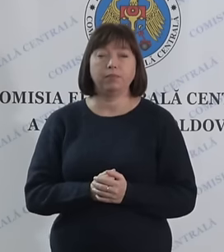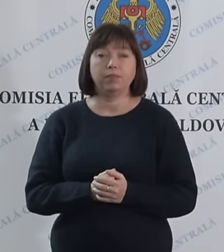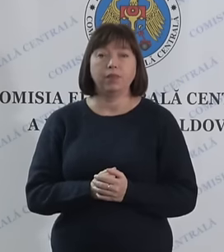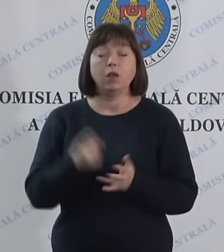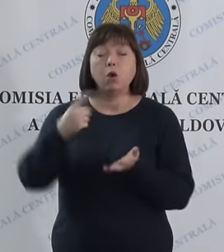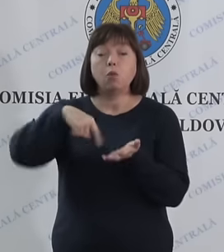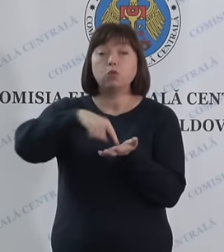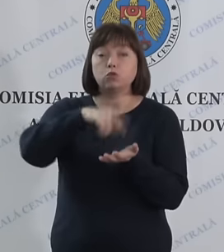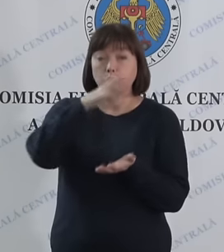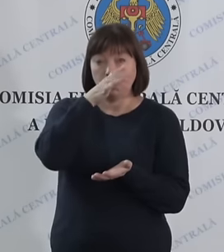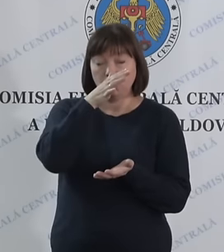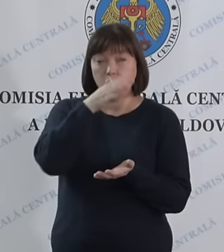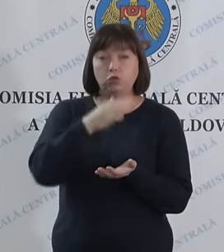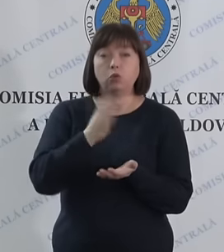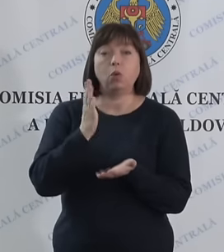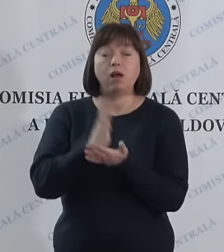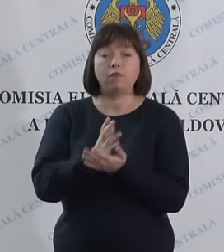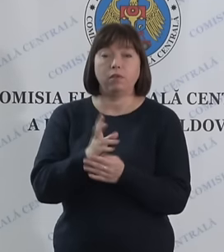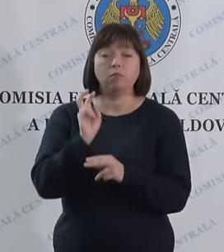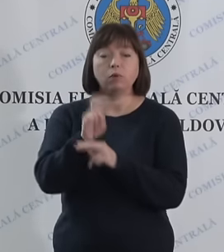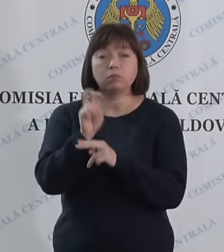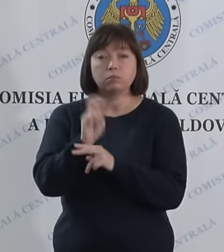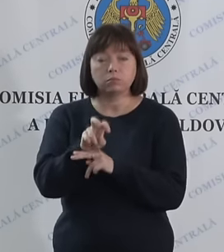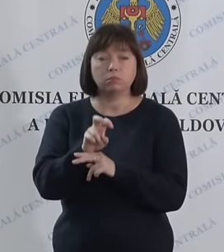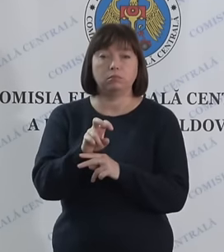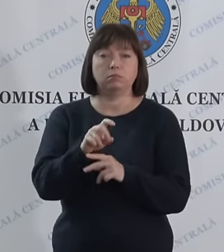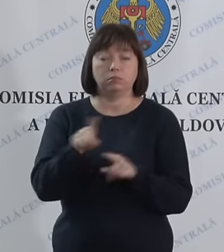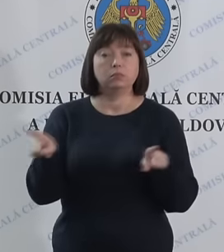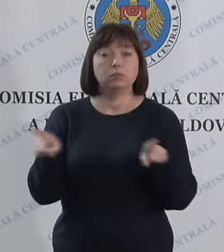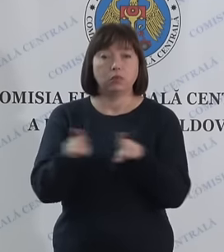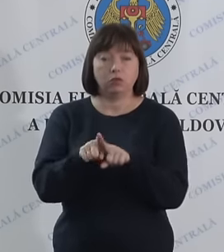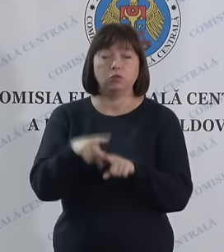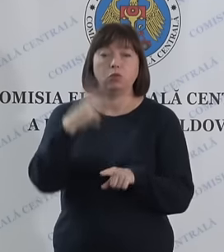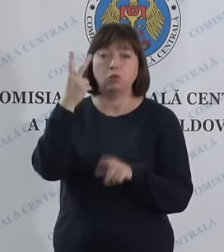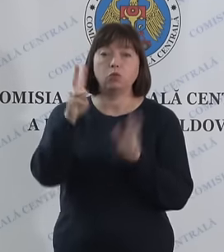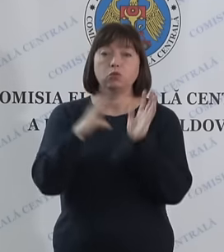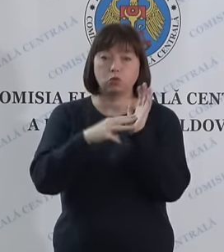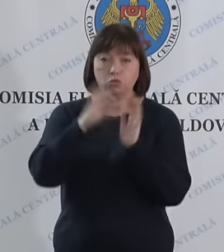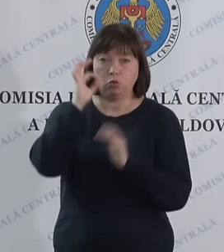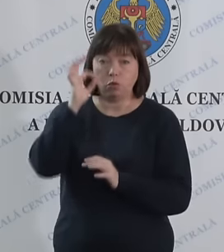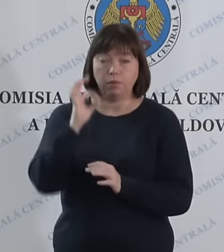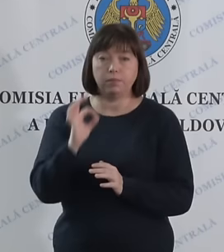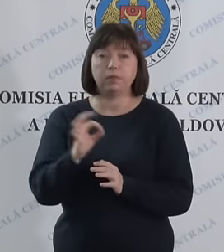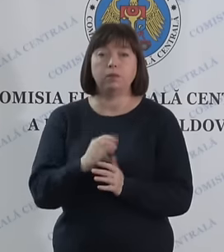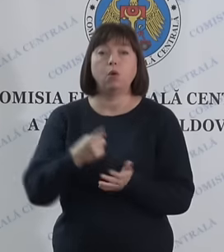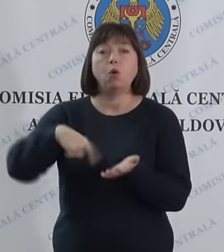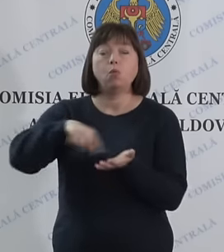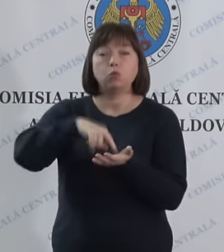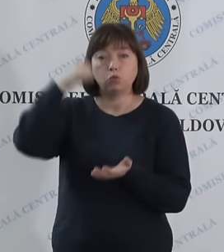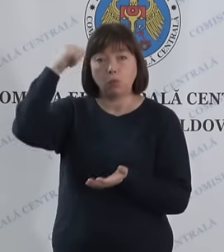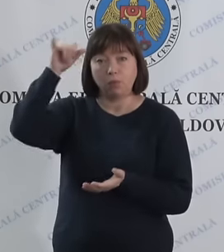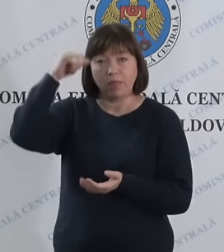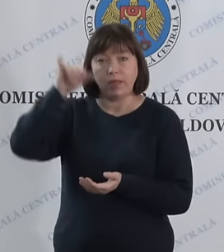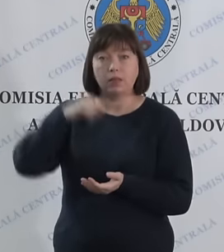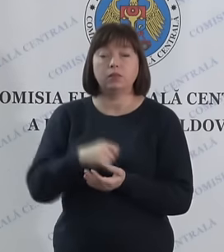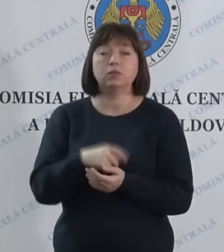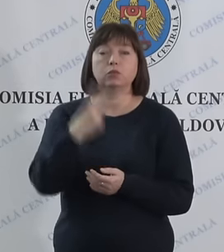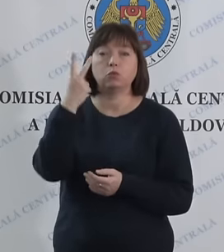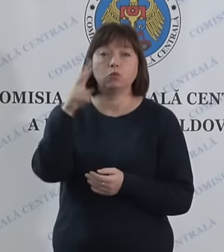În municipiul Chișinău avem o participare de asemenea de 28%, municipiul Bălți cu